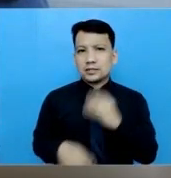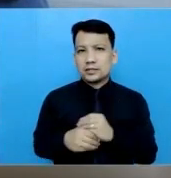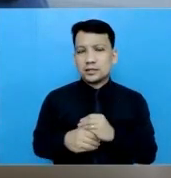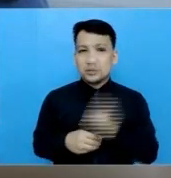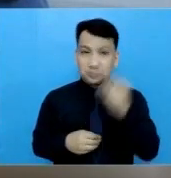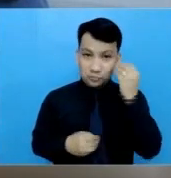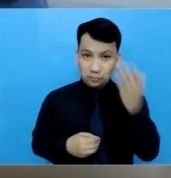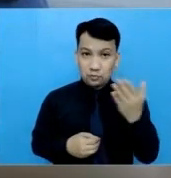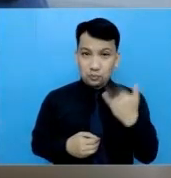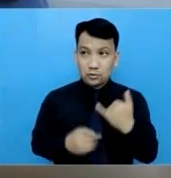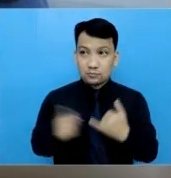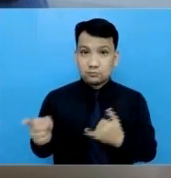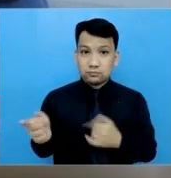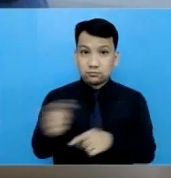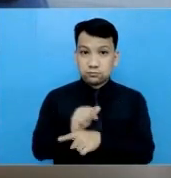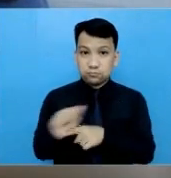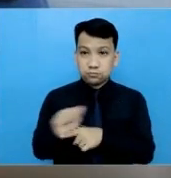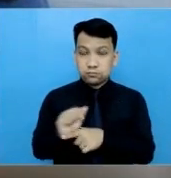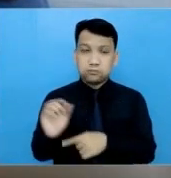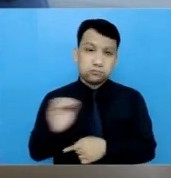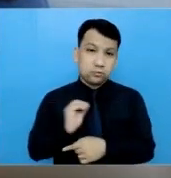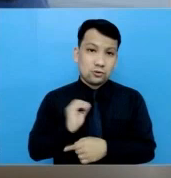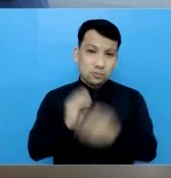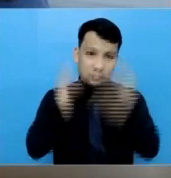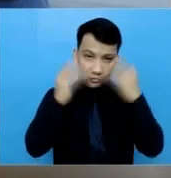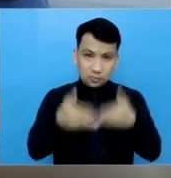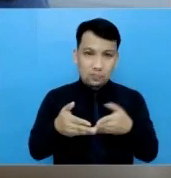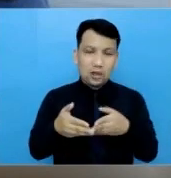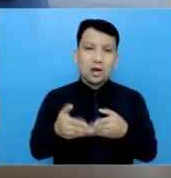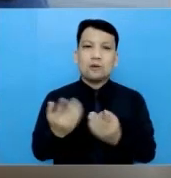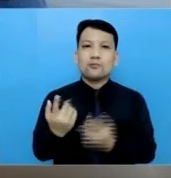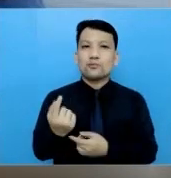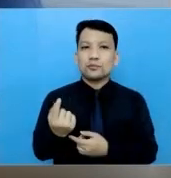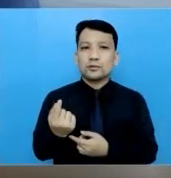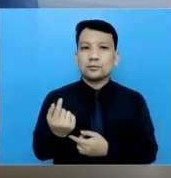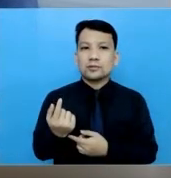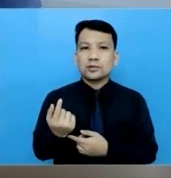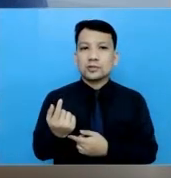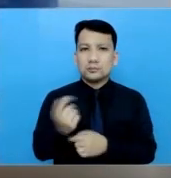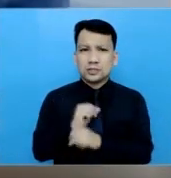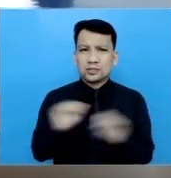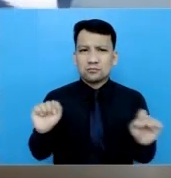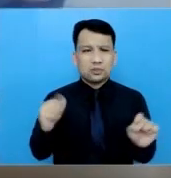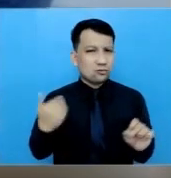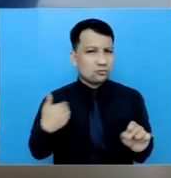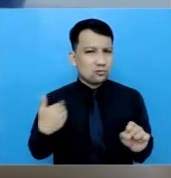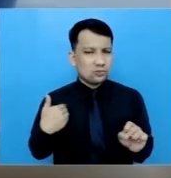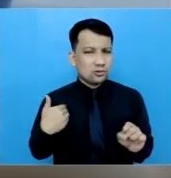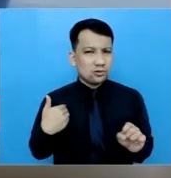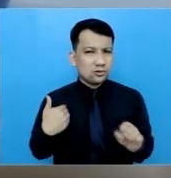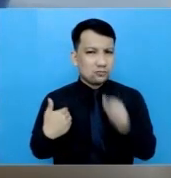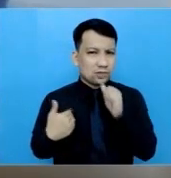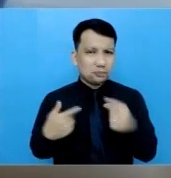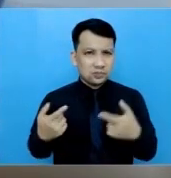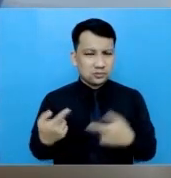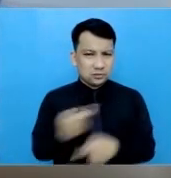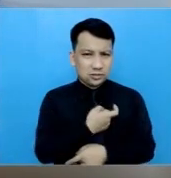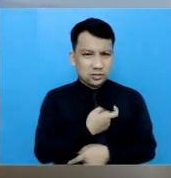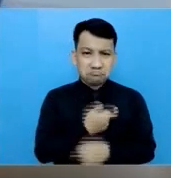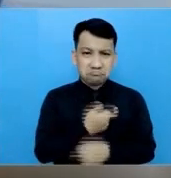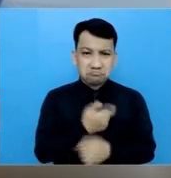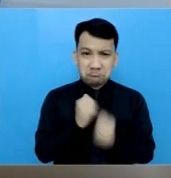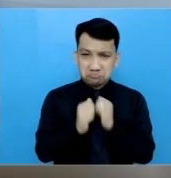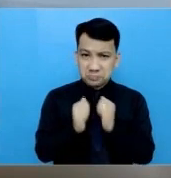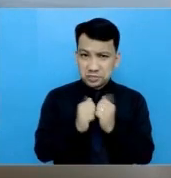siya, ano ba naman yung sabong lang yan? Dapat mag-concentrate tayo dun sa... Yung safety kagad, wala man dahil lang para magkasakit. Pero that doesn't mean na